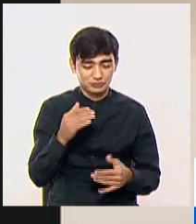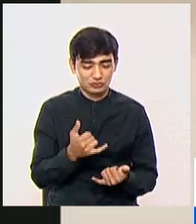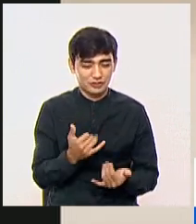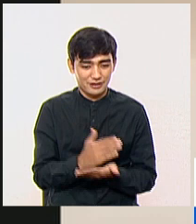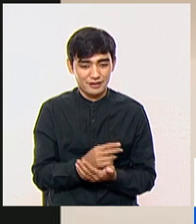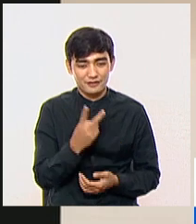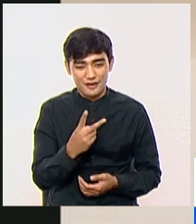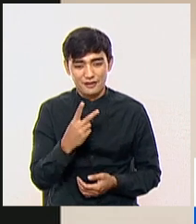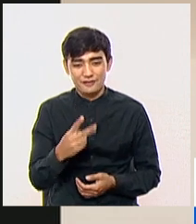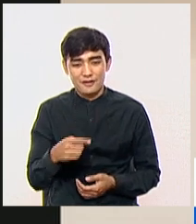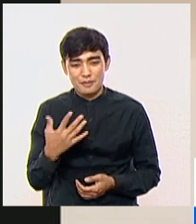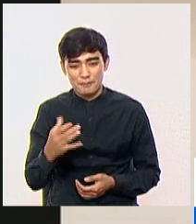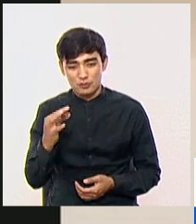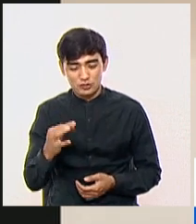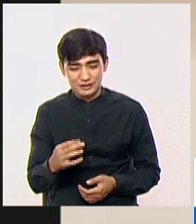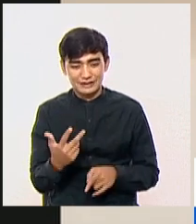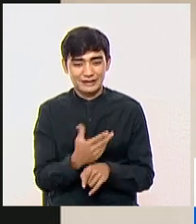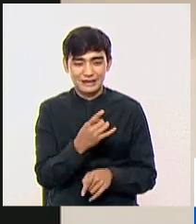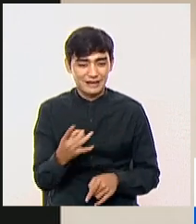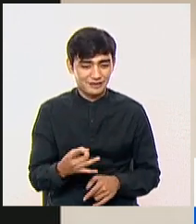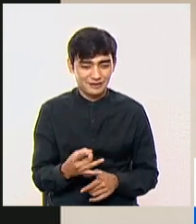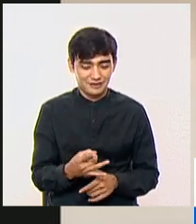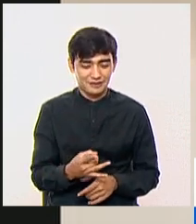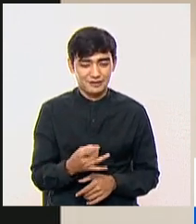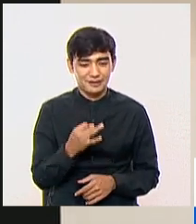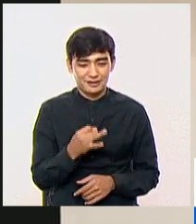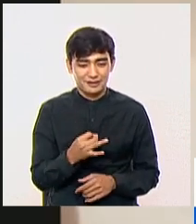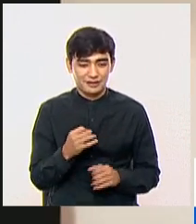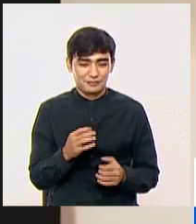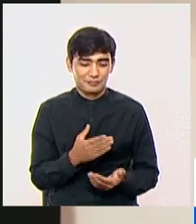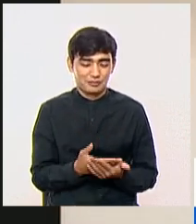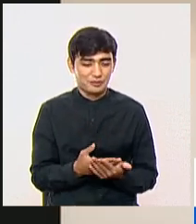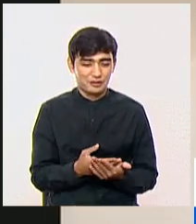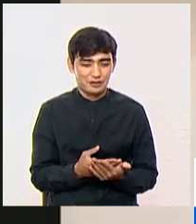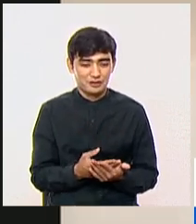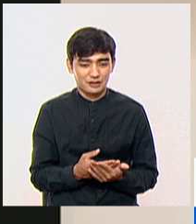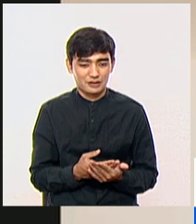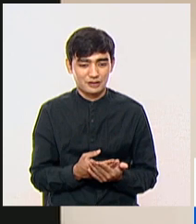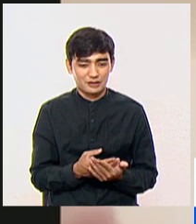на 2, на 2,5, может быть, даже 3 раза. Вот получается минимум